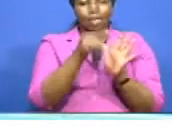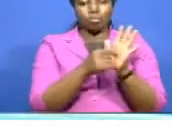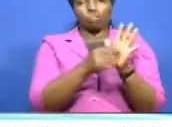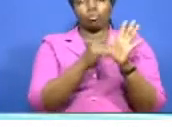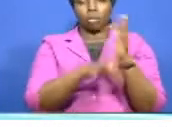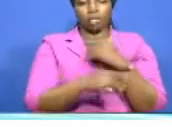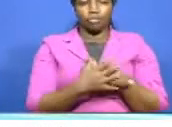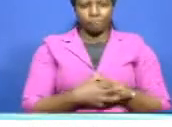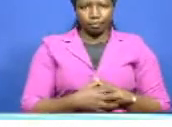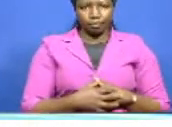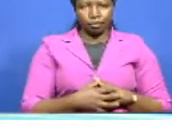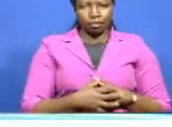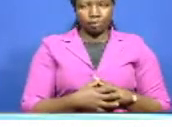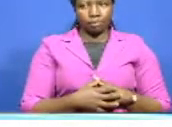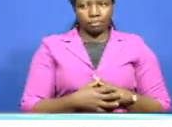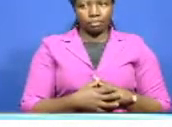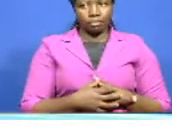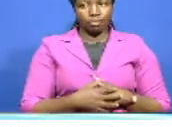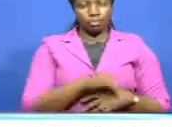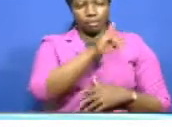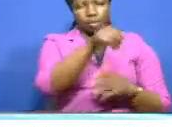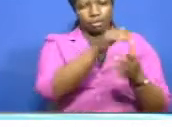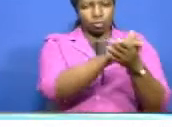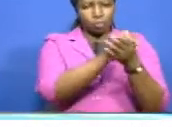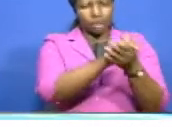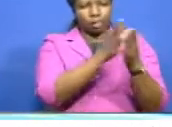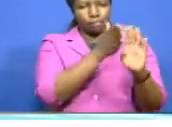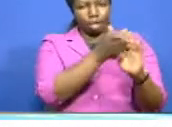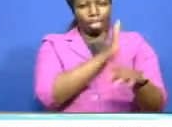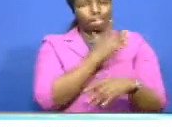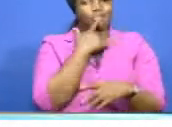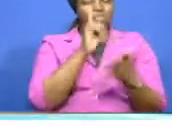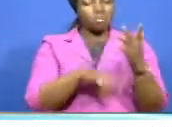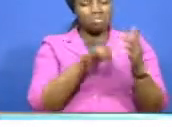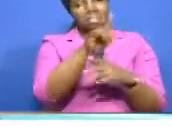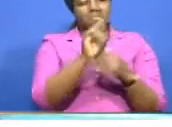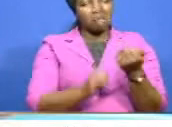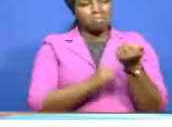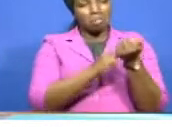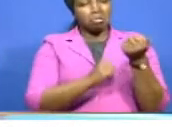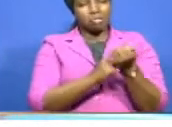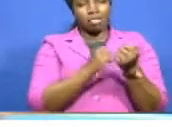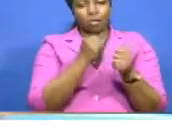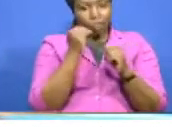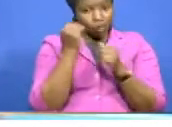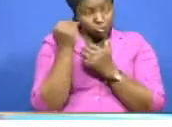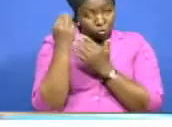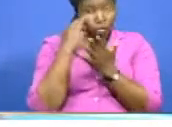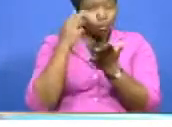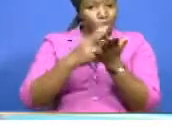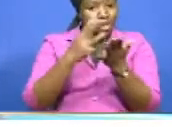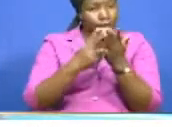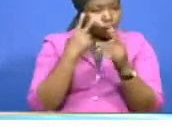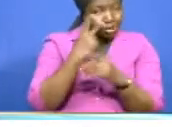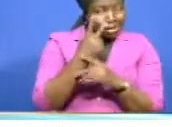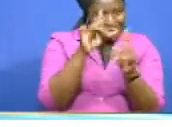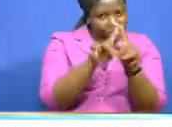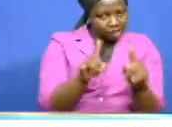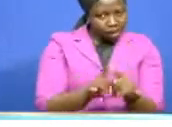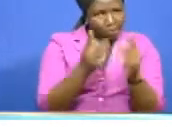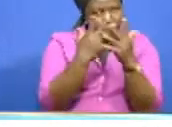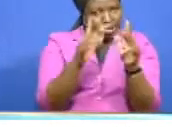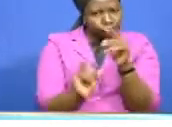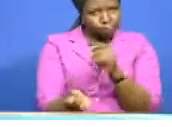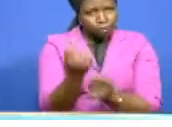nini Jubilee kujiondoa na kusema ya kwamba inaunga mkono? Tunatarajia kuona masuala kama hayo yakichipuza katika siku za usoni,